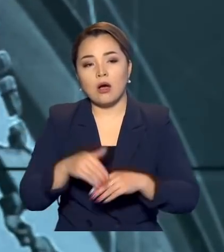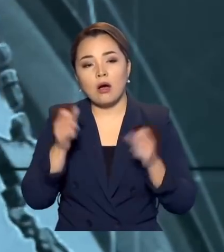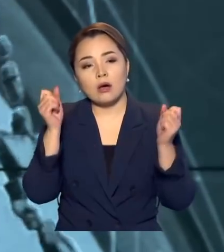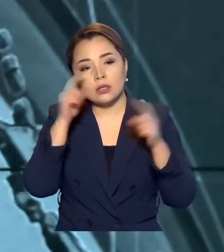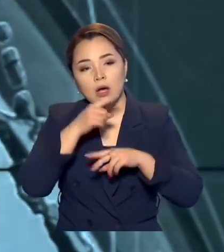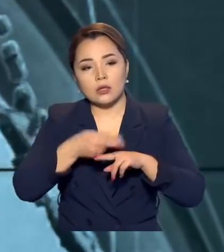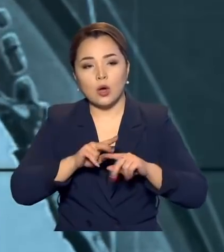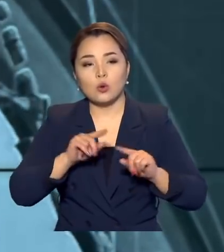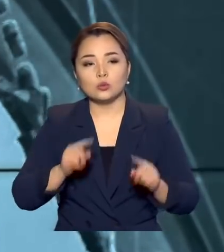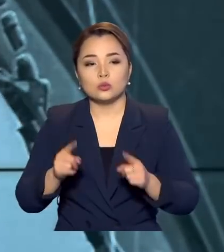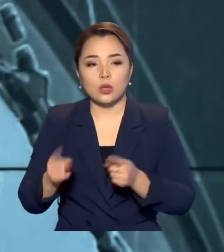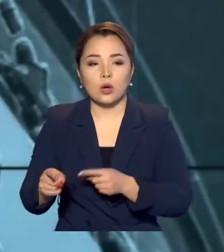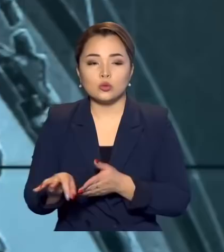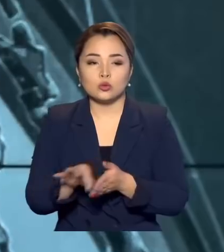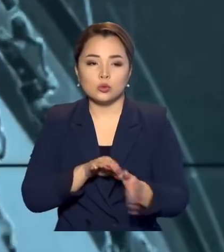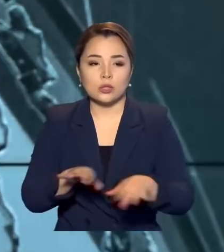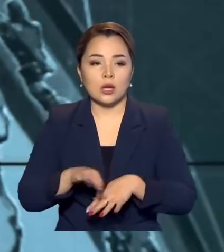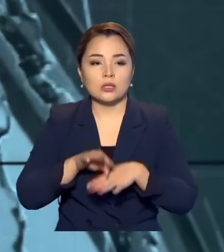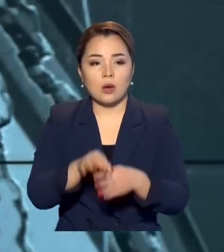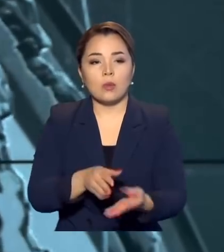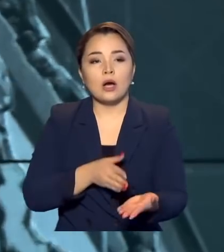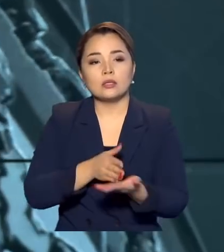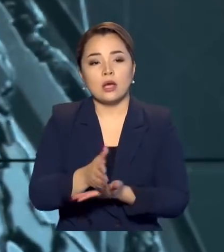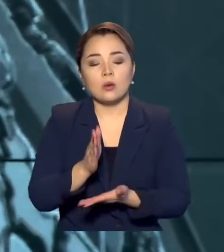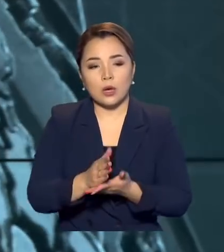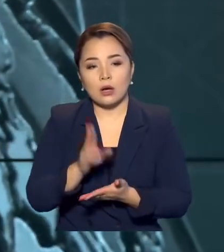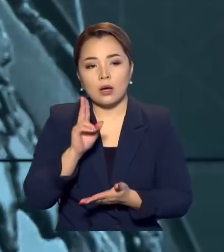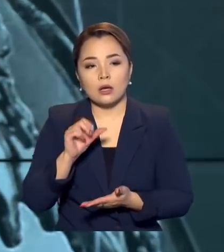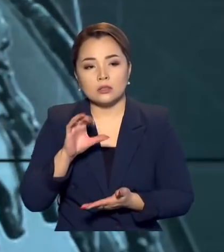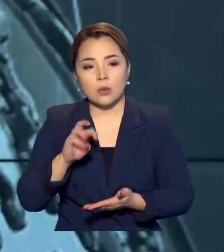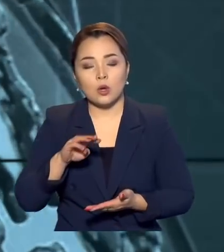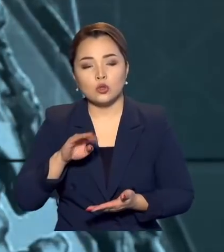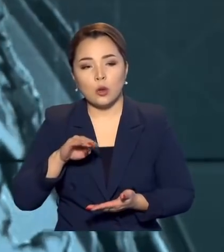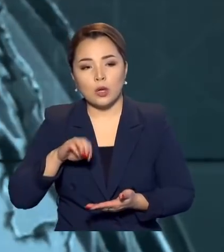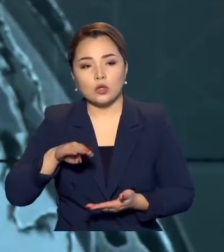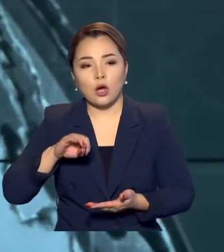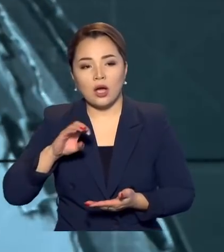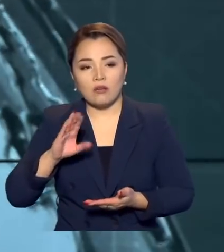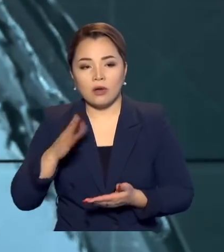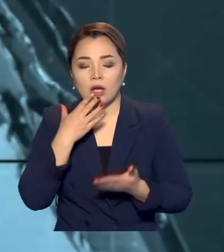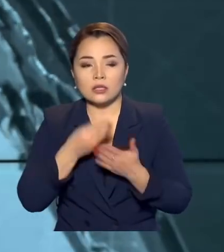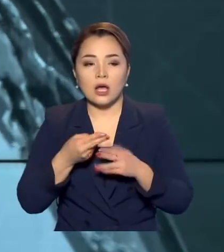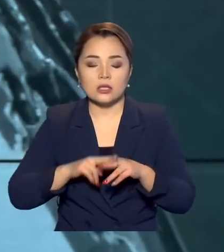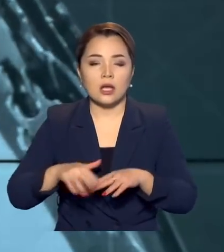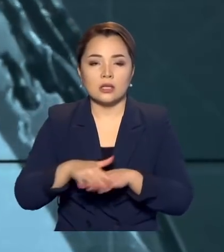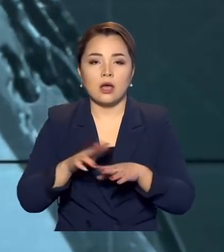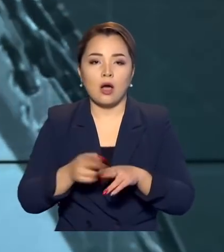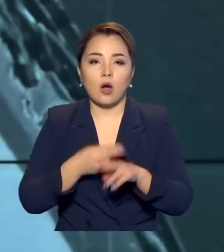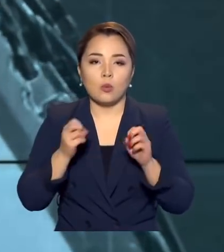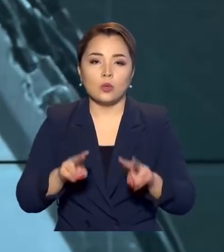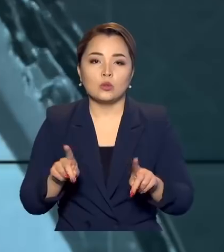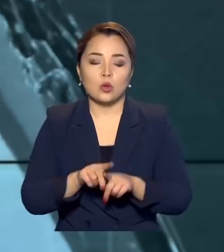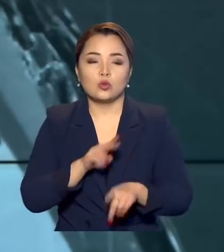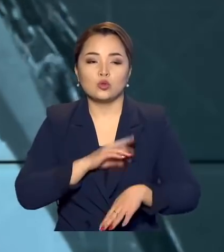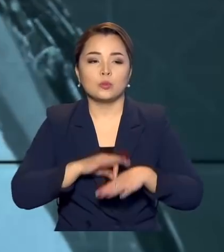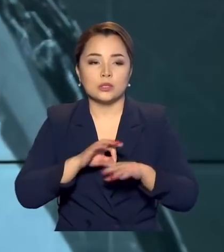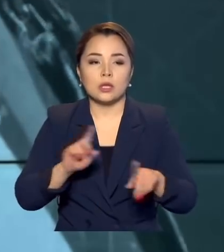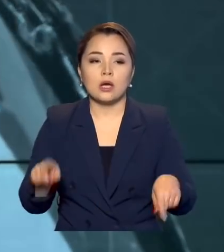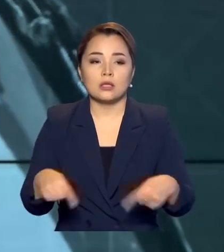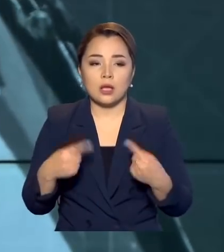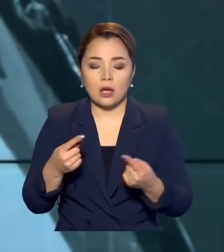ұстау жөніндегі шұғыл шараларға бағытталып отыр. Қасым-Жомарт Тоқаев қоғамдық тәртіп пен қауіпсіздікті қалпына келтіру ісін жалғастыра